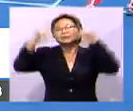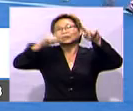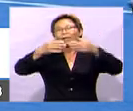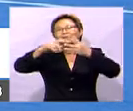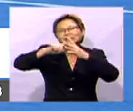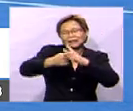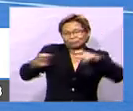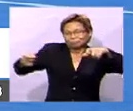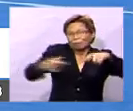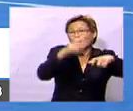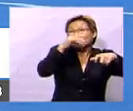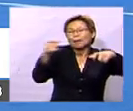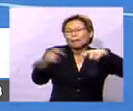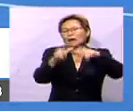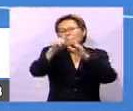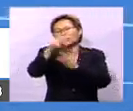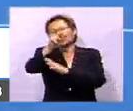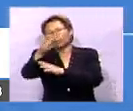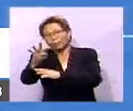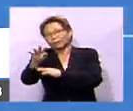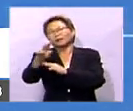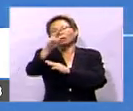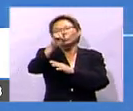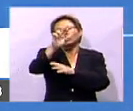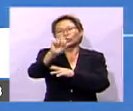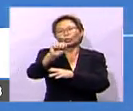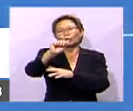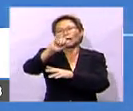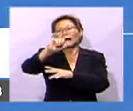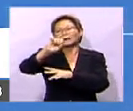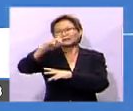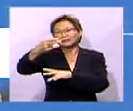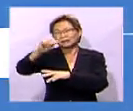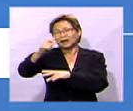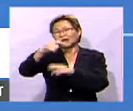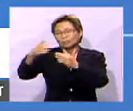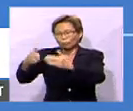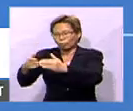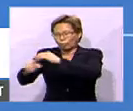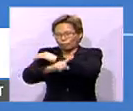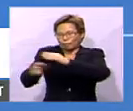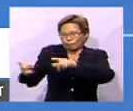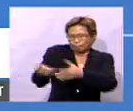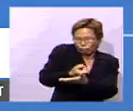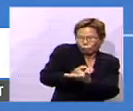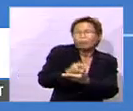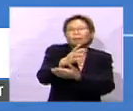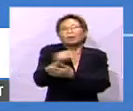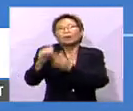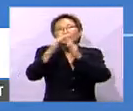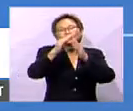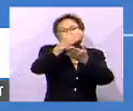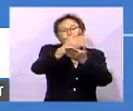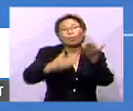membuka tirai jaringan pada minit ke-24 melalui Nur Aisyah Yaakob susulan pukulan sudut penalti. Di penghujung separuh masa